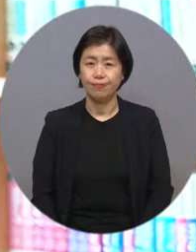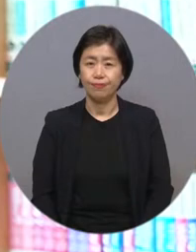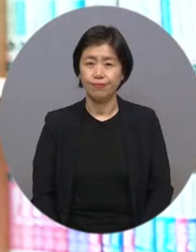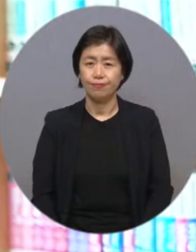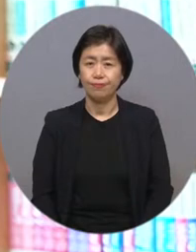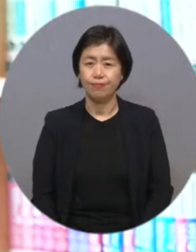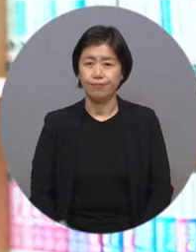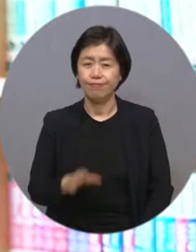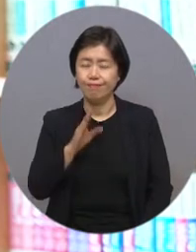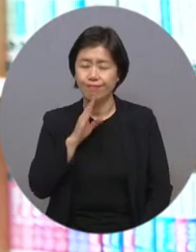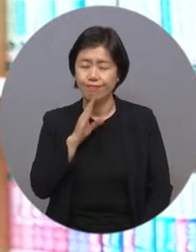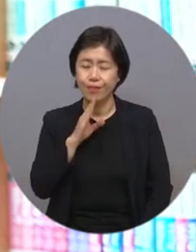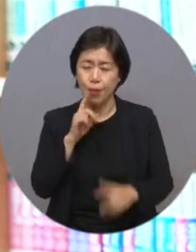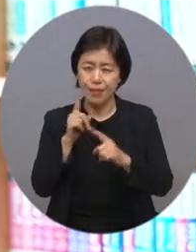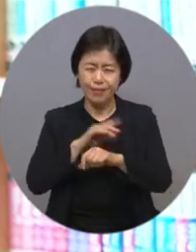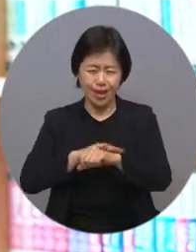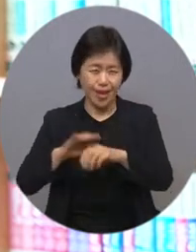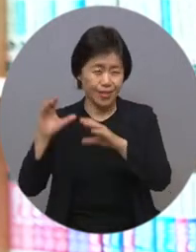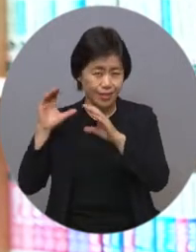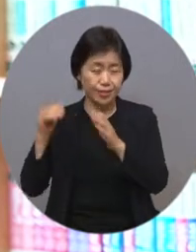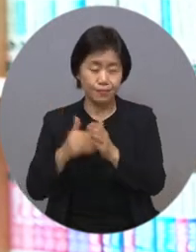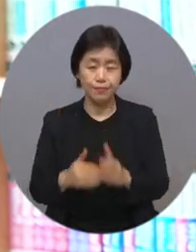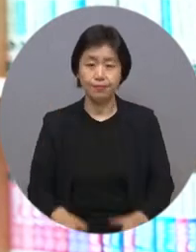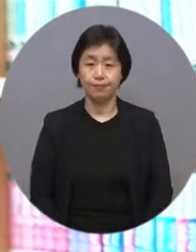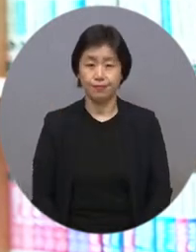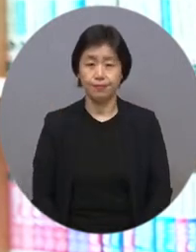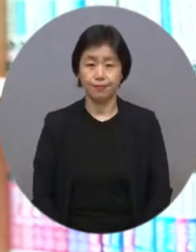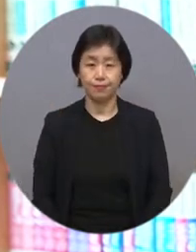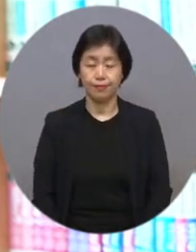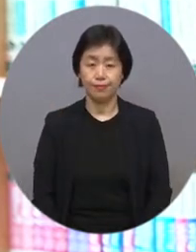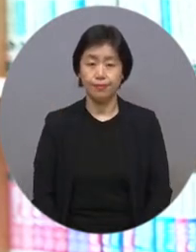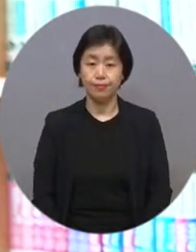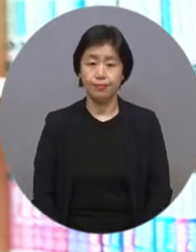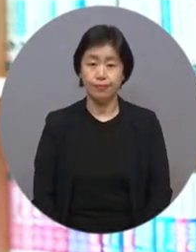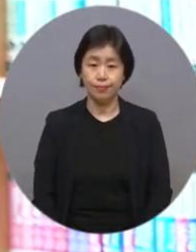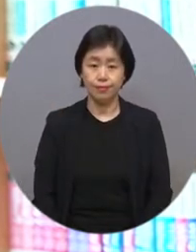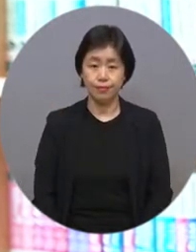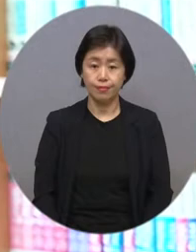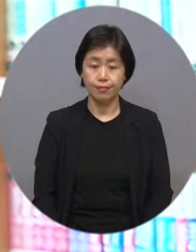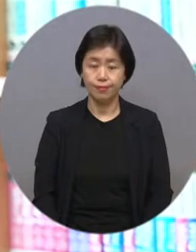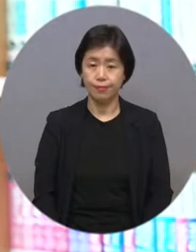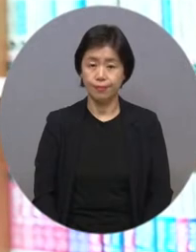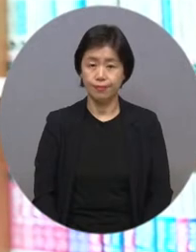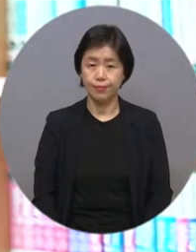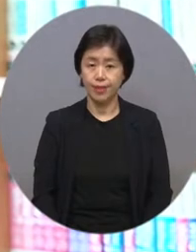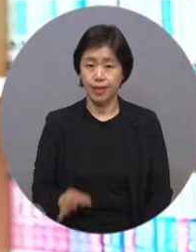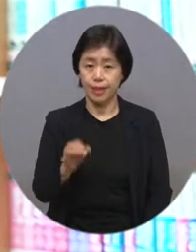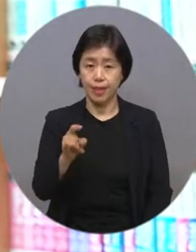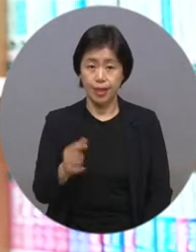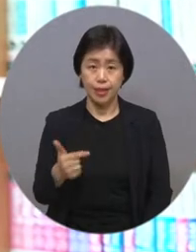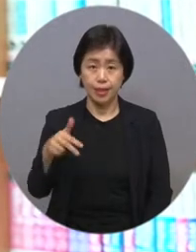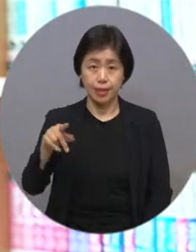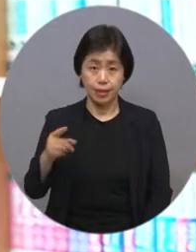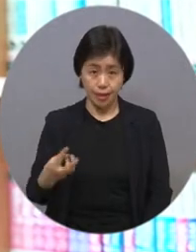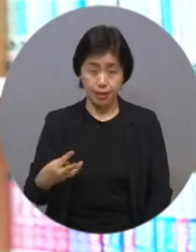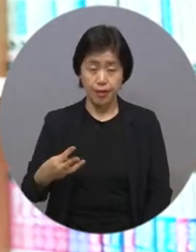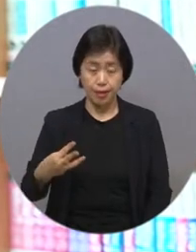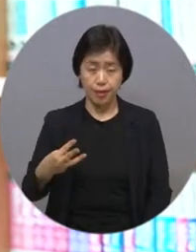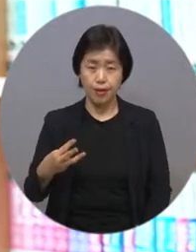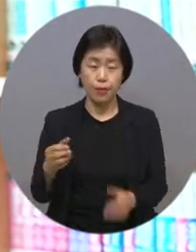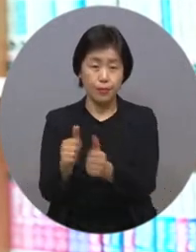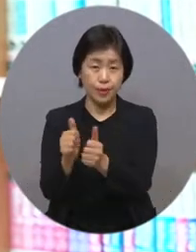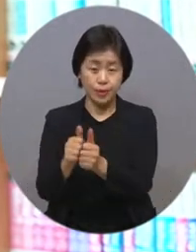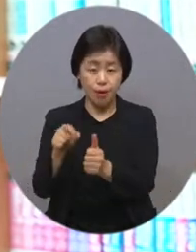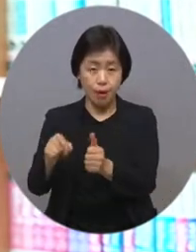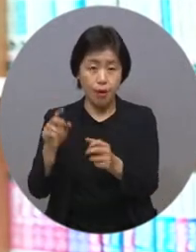정말 말씀 잘 들었습니다. 그러면 이제 엔젤위드라는 자회사가 장애인 표준 사업장이잖아요. 이렇게